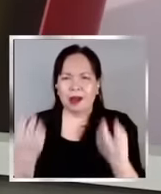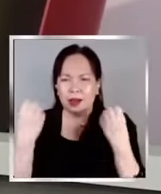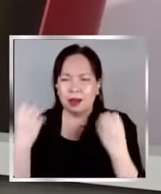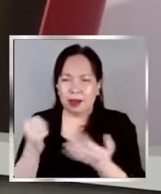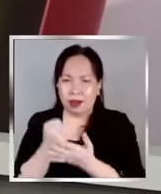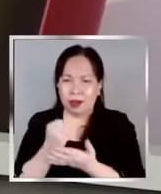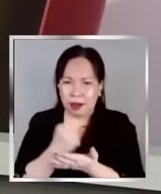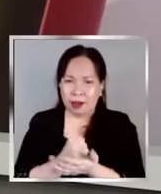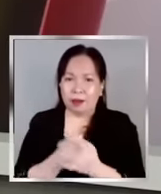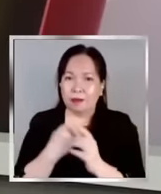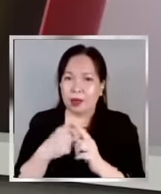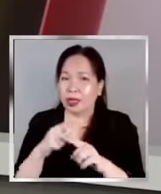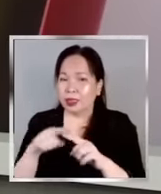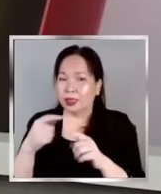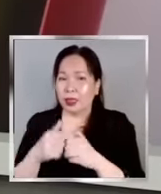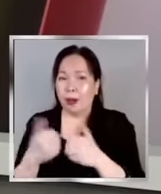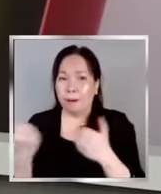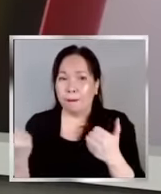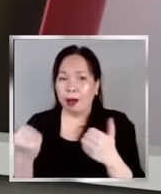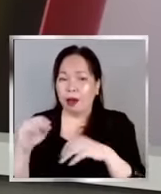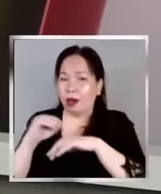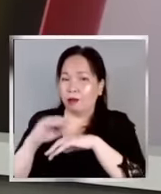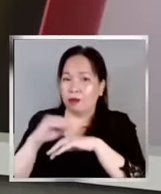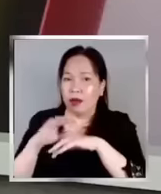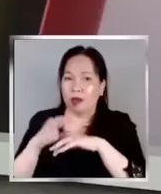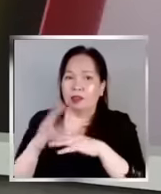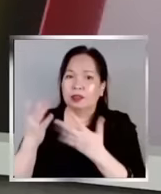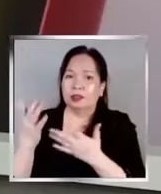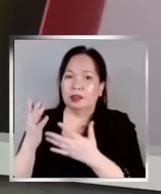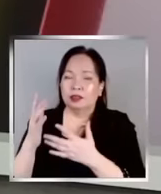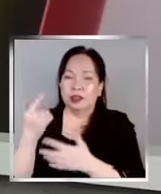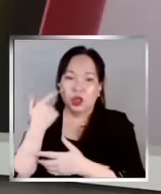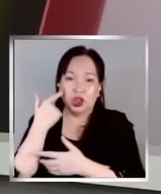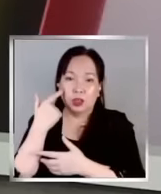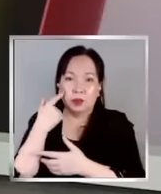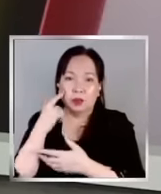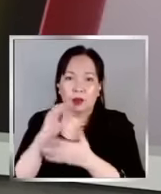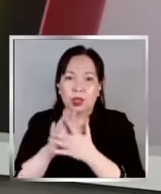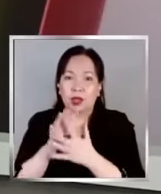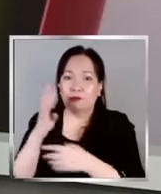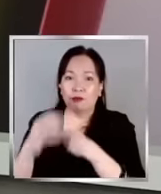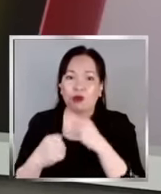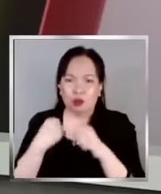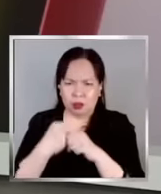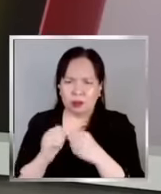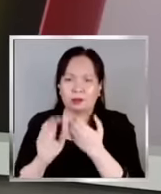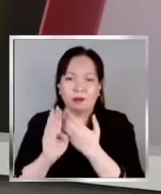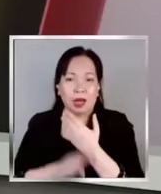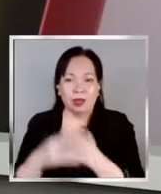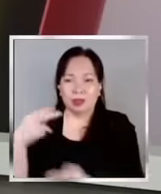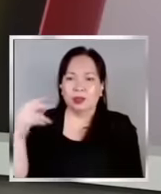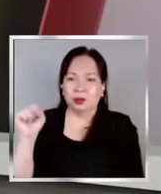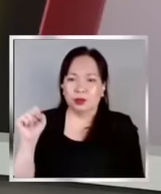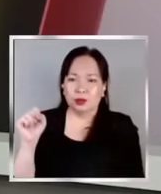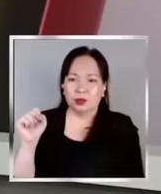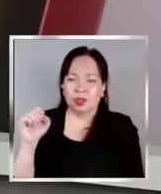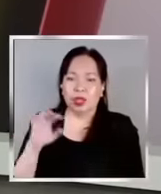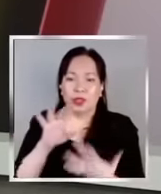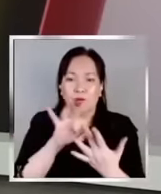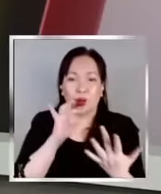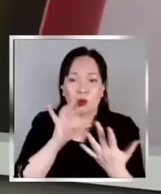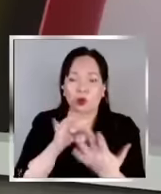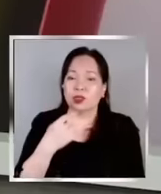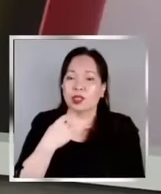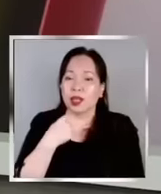panukalan ni Senior deputy speaker Gloria makapagal aroyo na gawing apat na taon na lamang ulit ang high school at gawing optional ang grade 11 at Grade